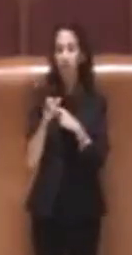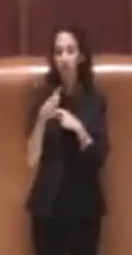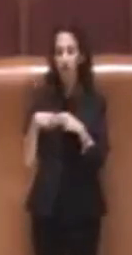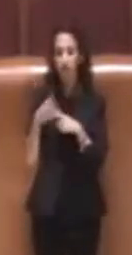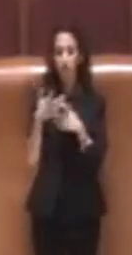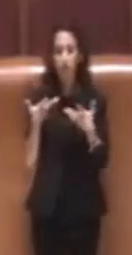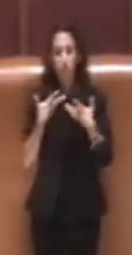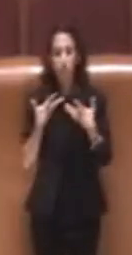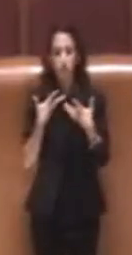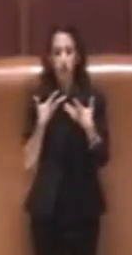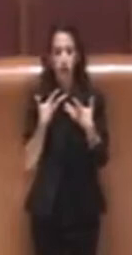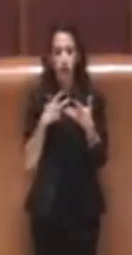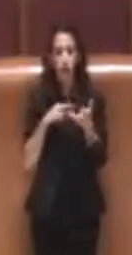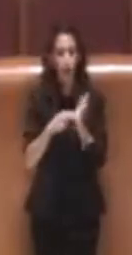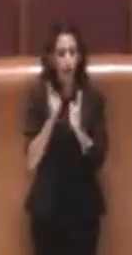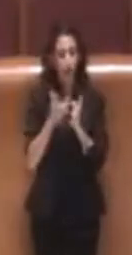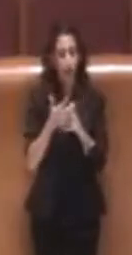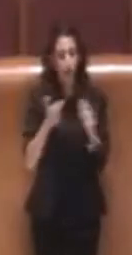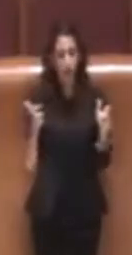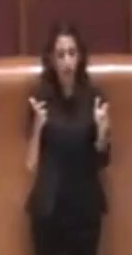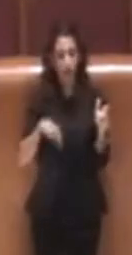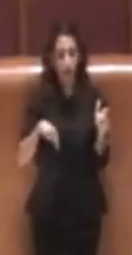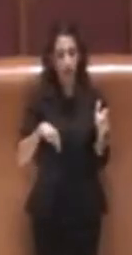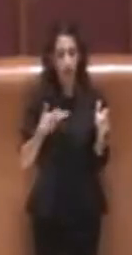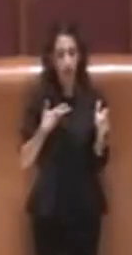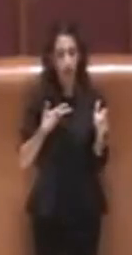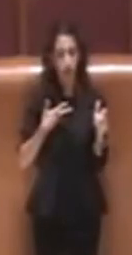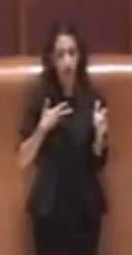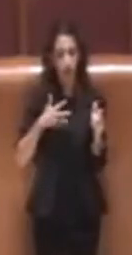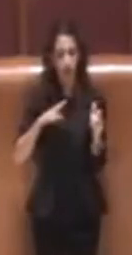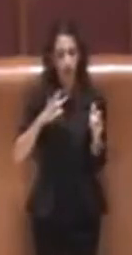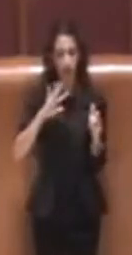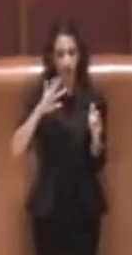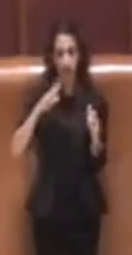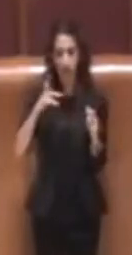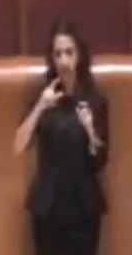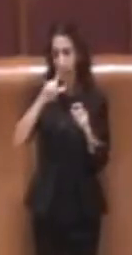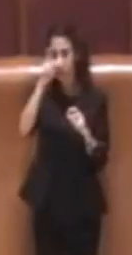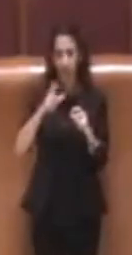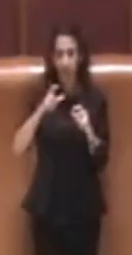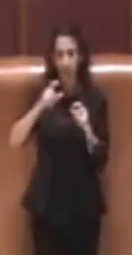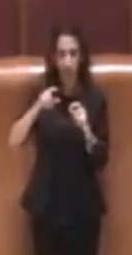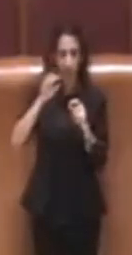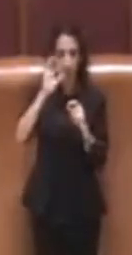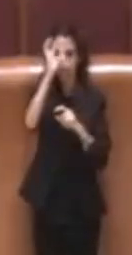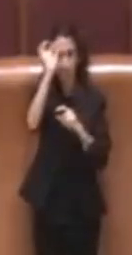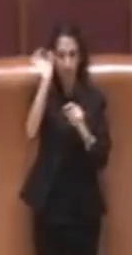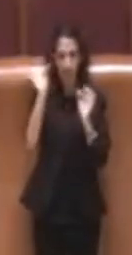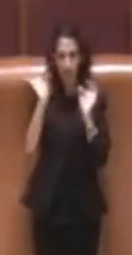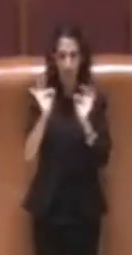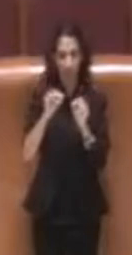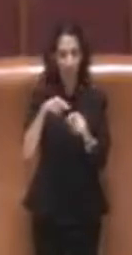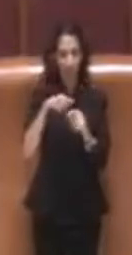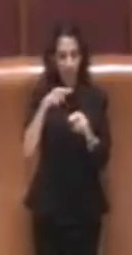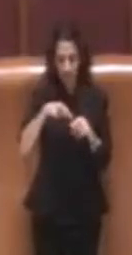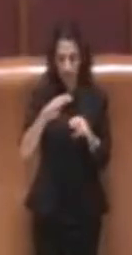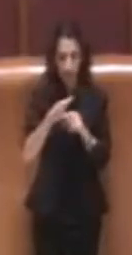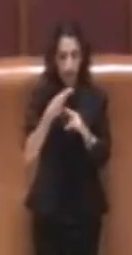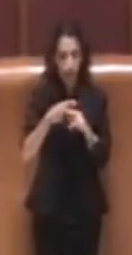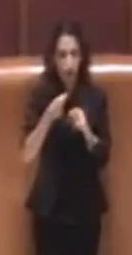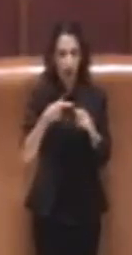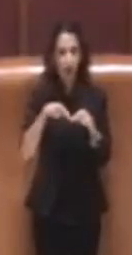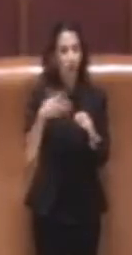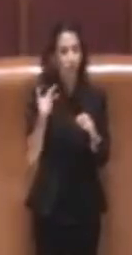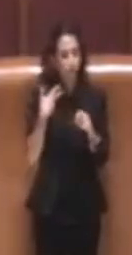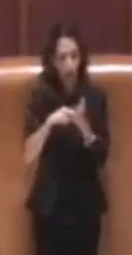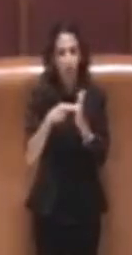probabilmente il problema più grave tra tutti gli enti locali del Paese, per poter andare dagli enti sovraordinati e rappresentare